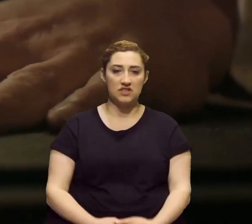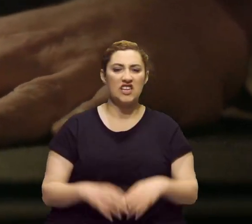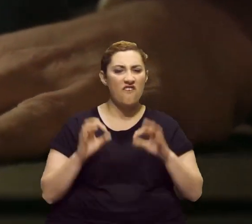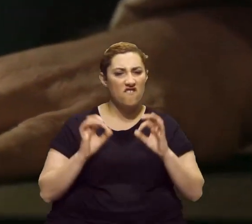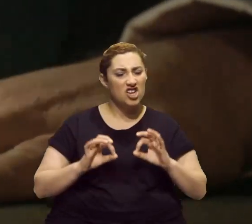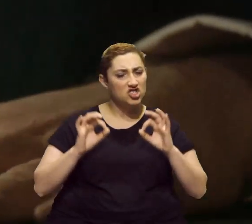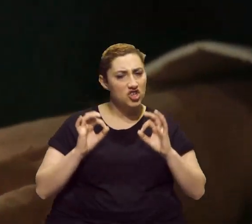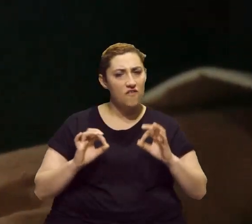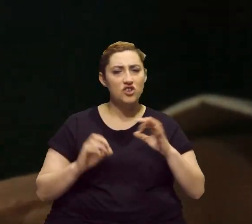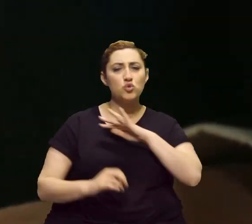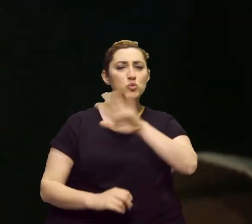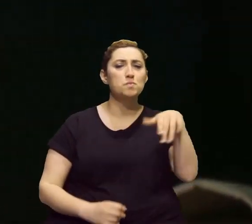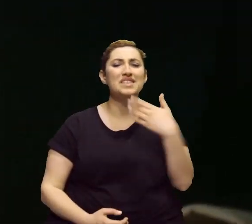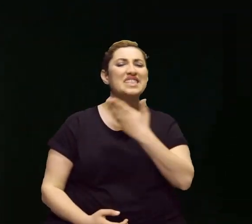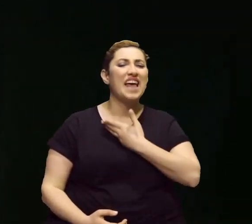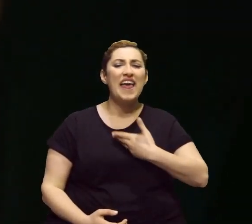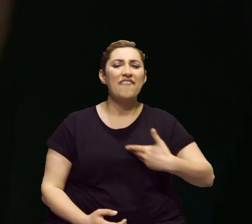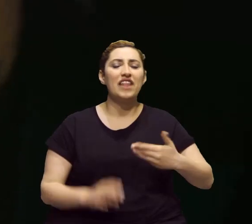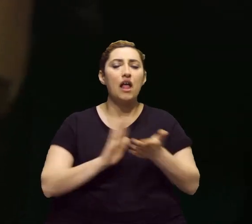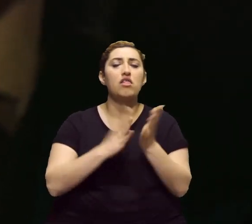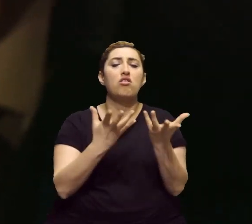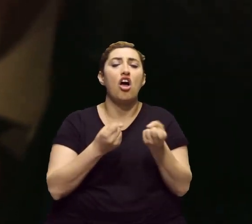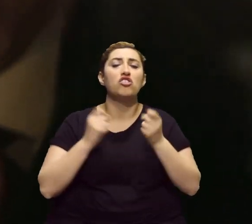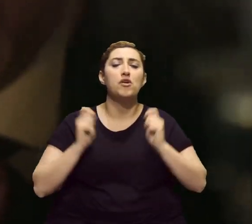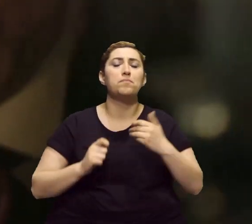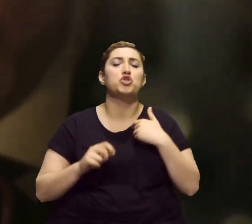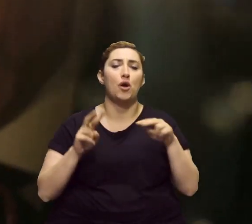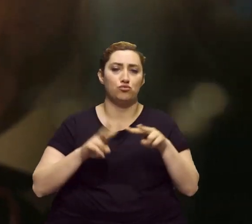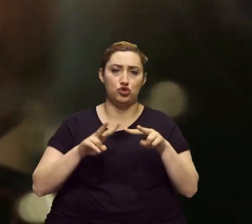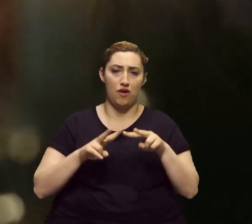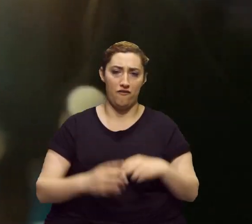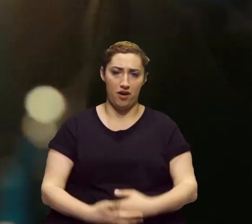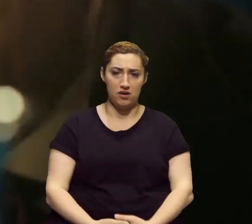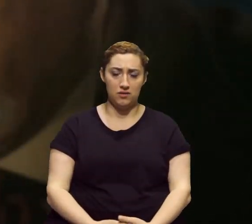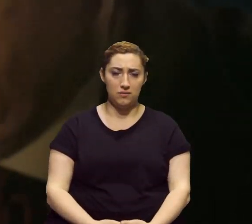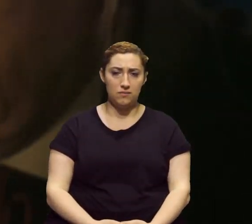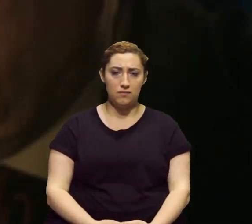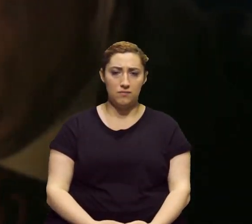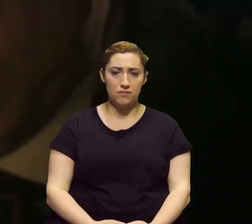Yavaş yavaş tüm sevdiklerini elinden alacağım Mustafa.